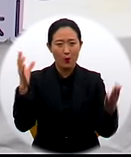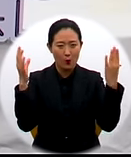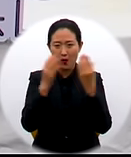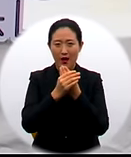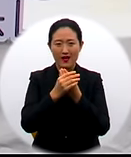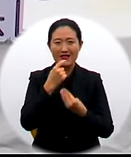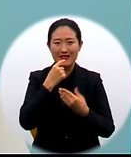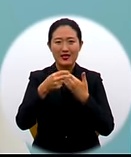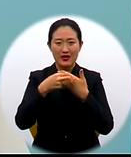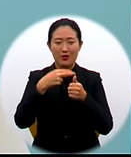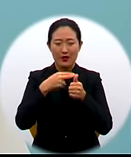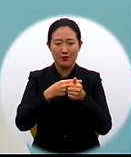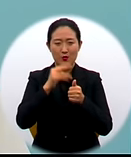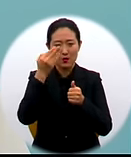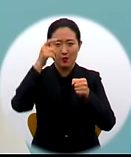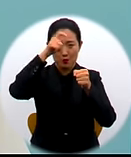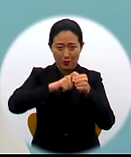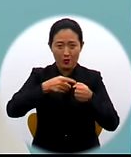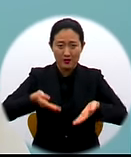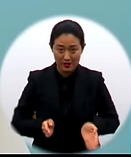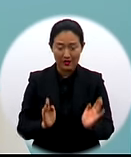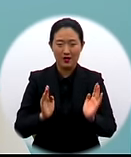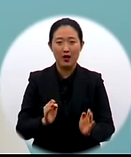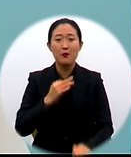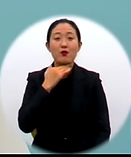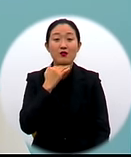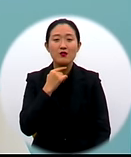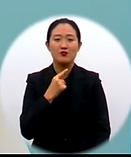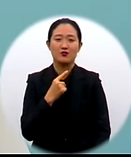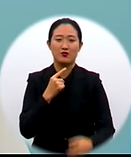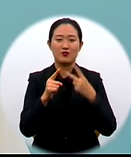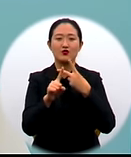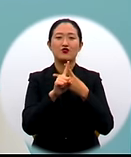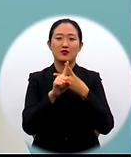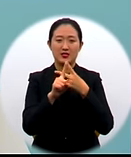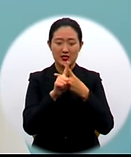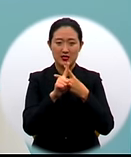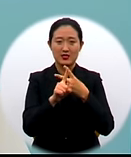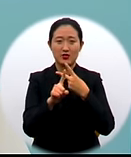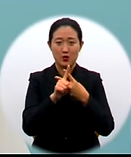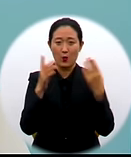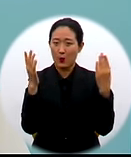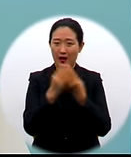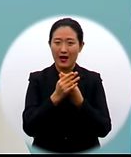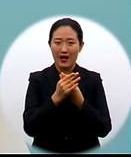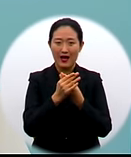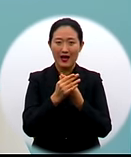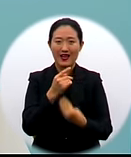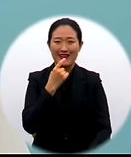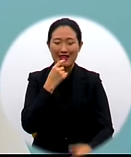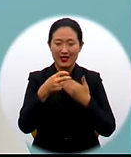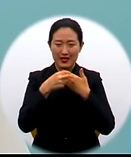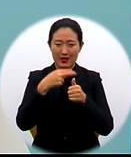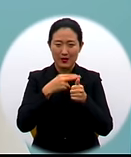같아 이러시는 거예요. 몇 살인데요? 물어봤더니 지금 중학교 1학년이래요. 중학교 1학년이 완벽하게 치과 의사가 되기 위해 태어난 걸